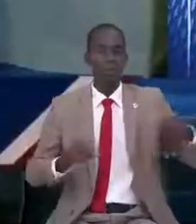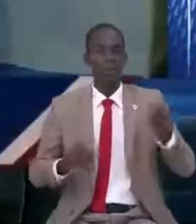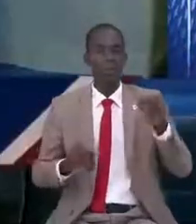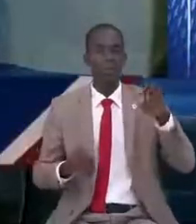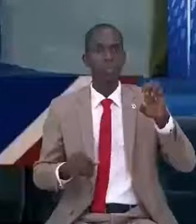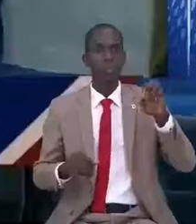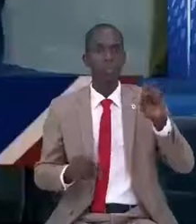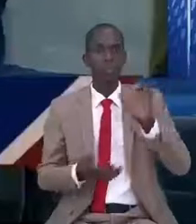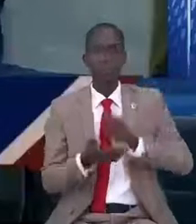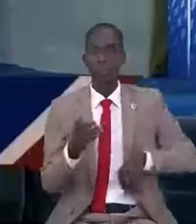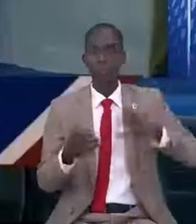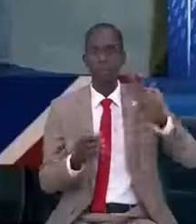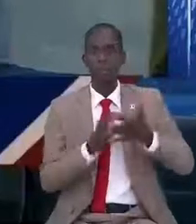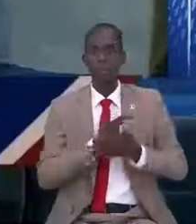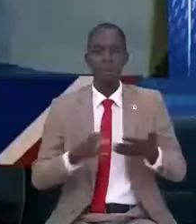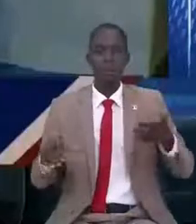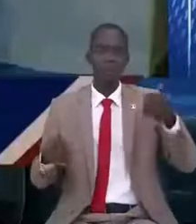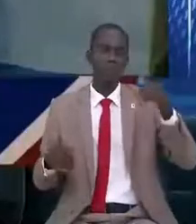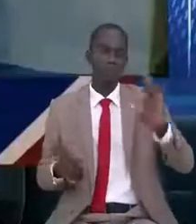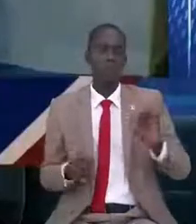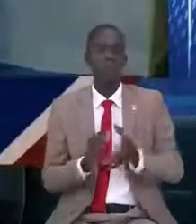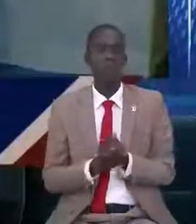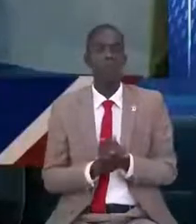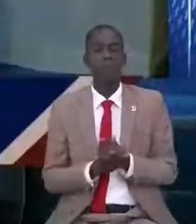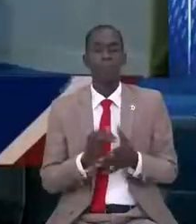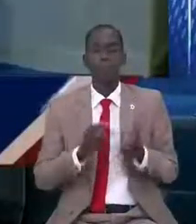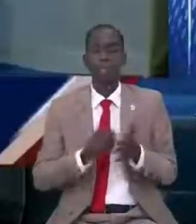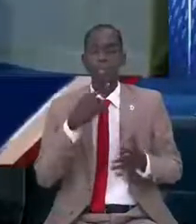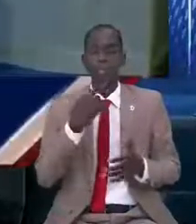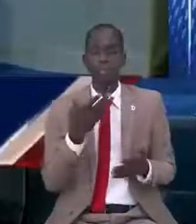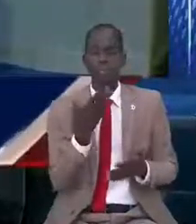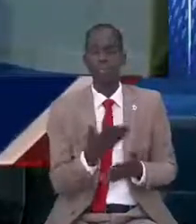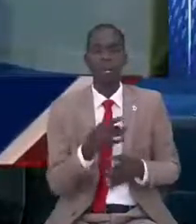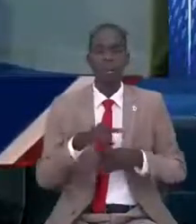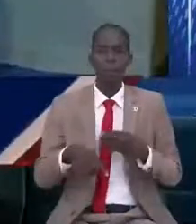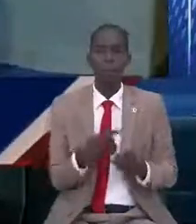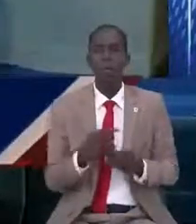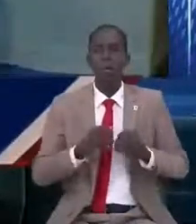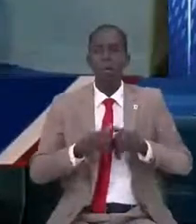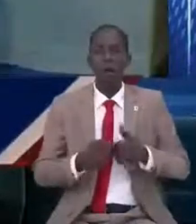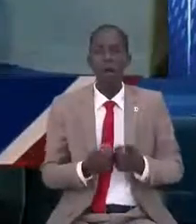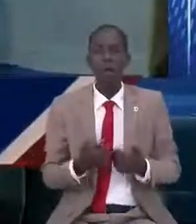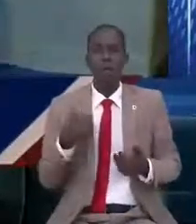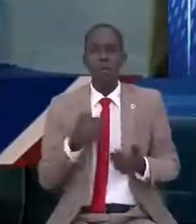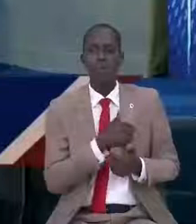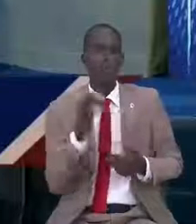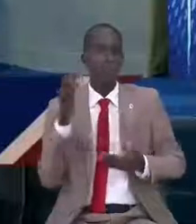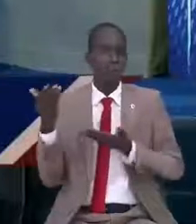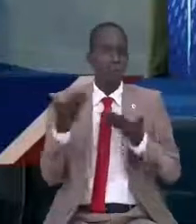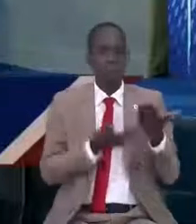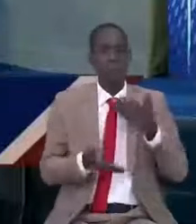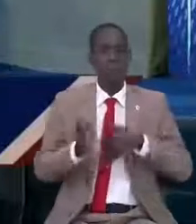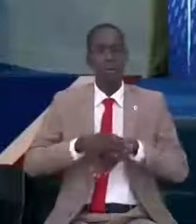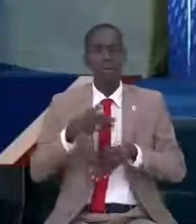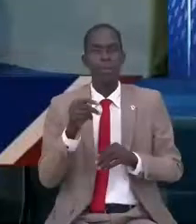5, verset 19. Cela nous parle de comment nous